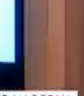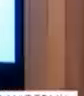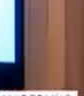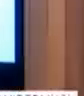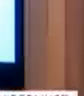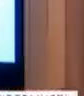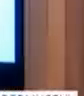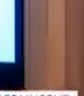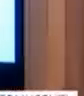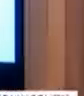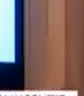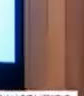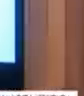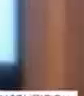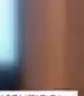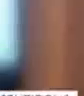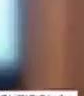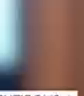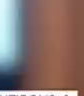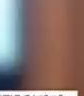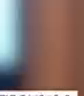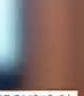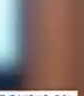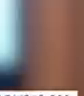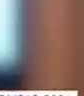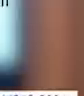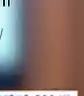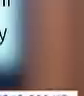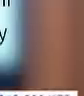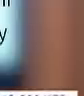dibawa khas oleh RTM.